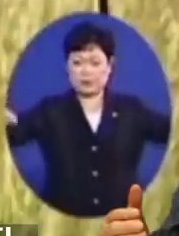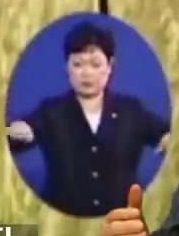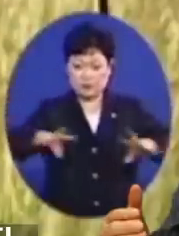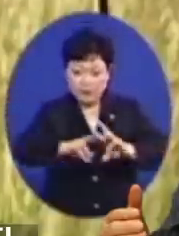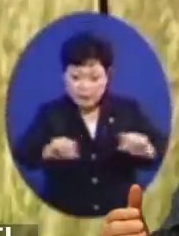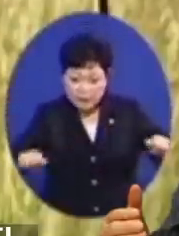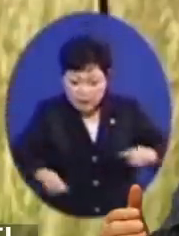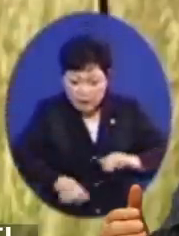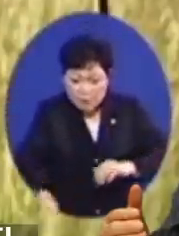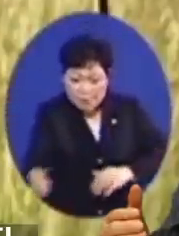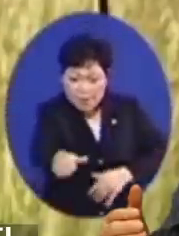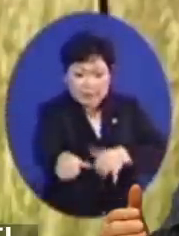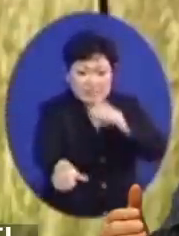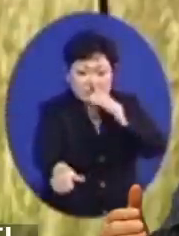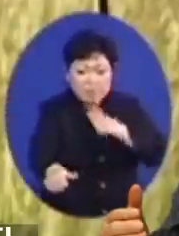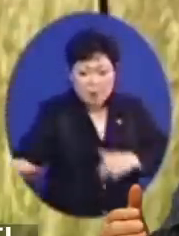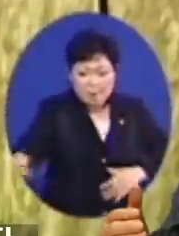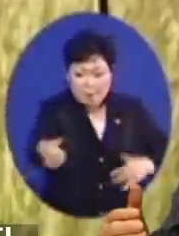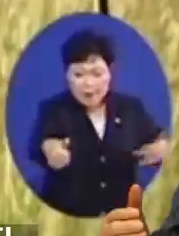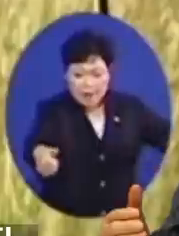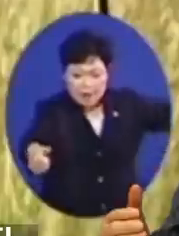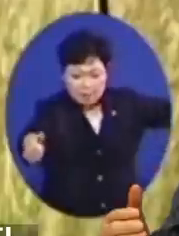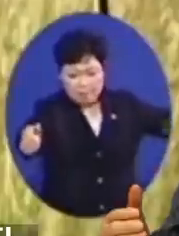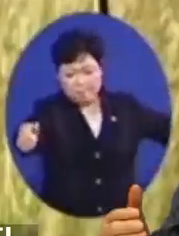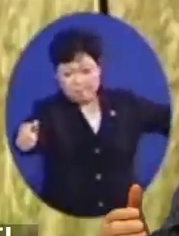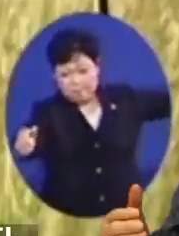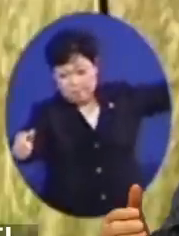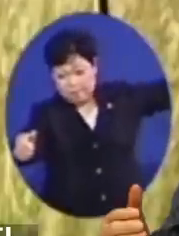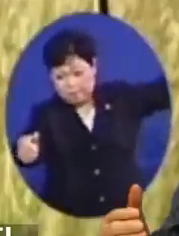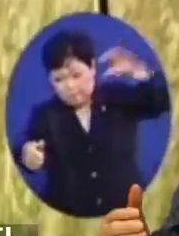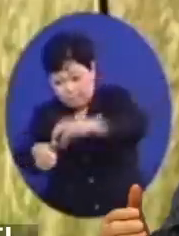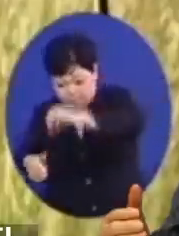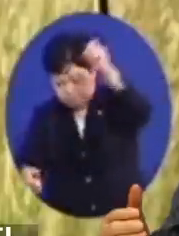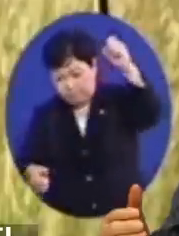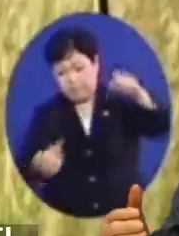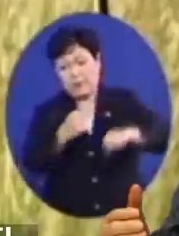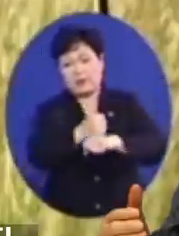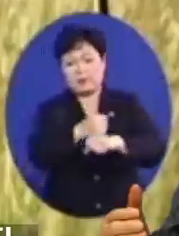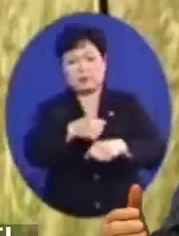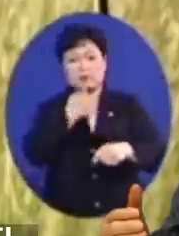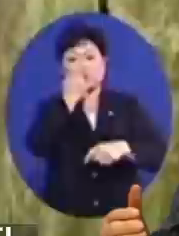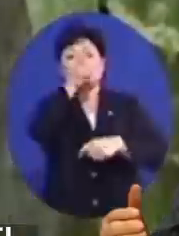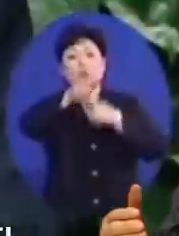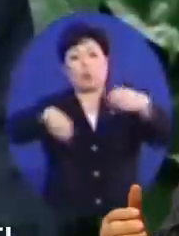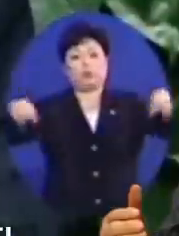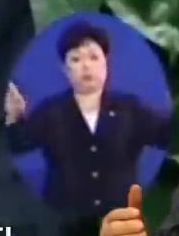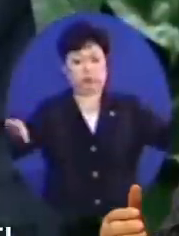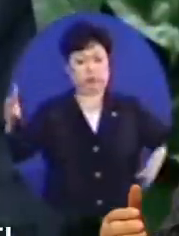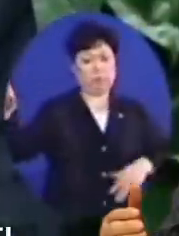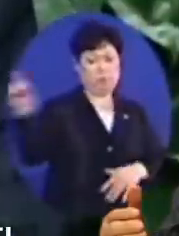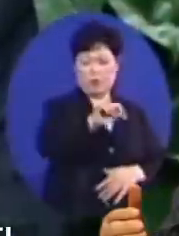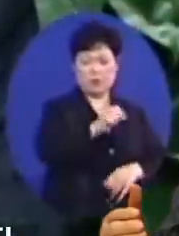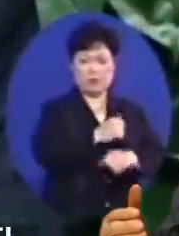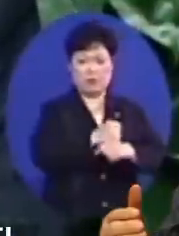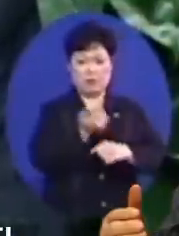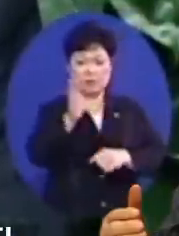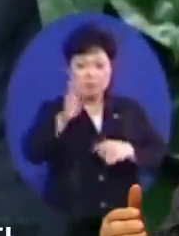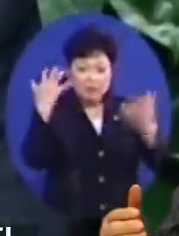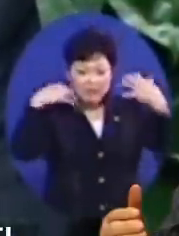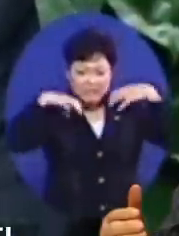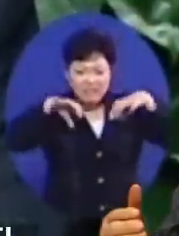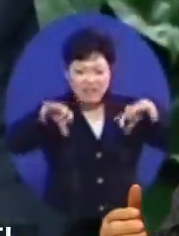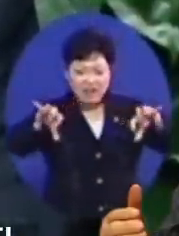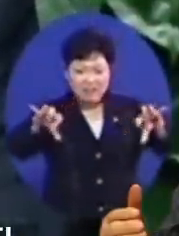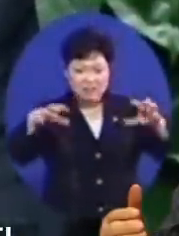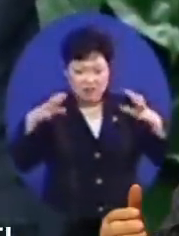잡아먹습니다. 그렇게 속도가 빠른 독수리인데 사자와